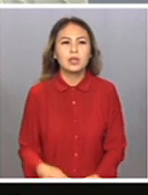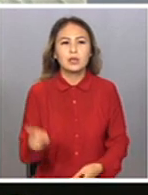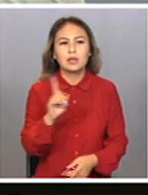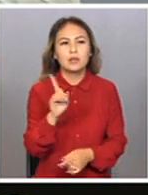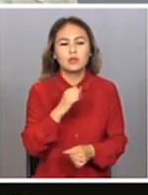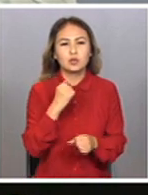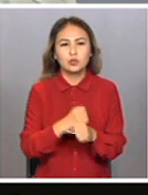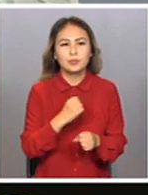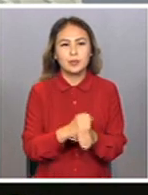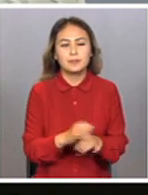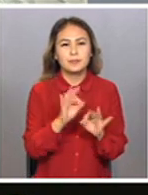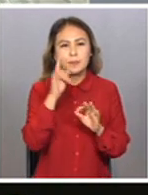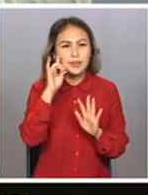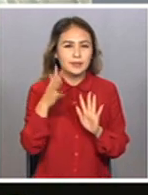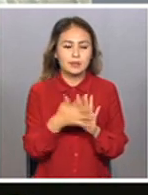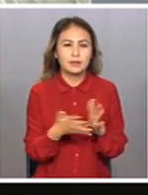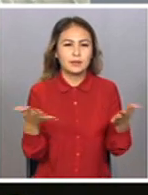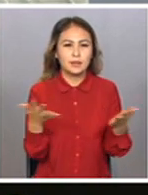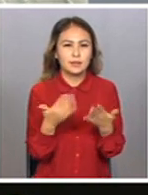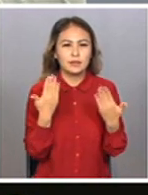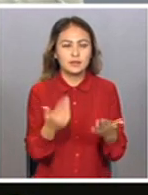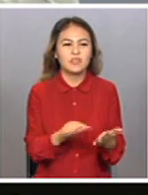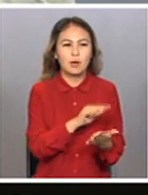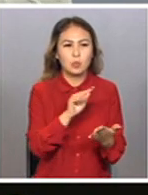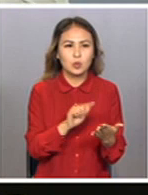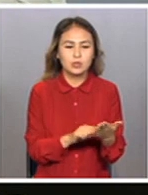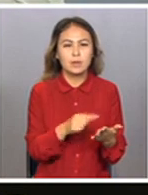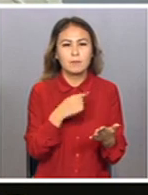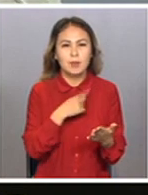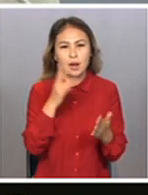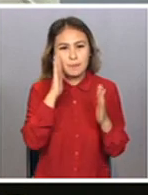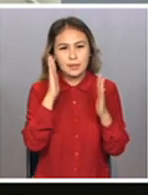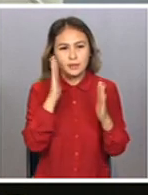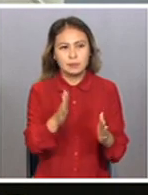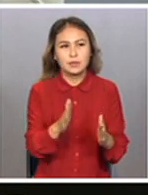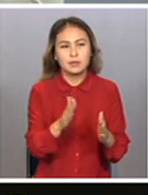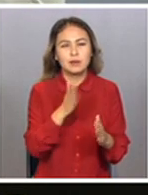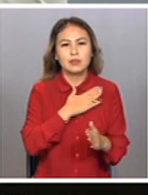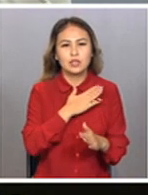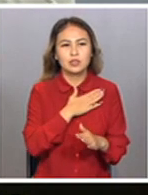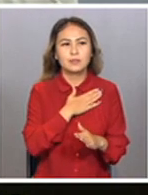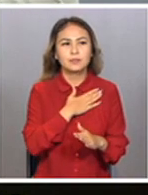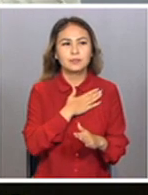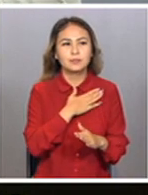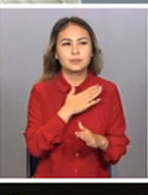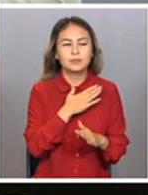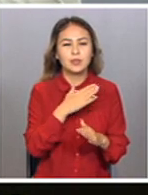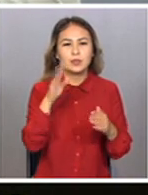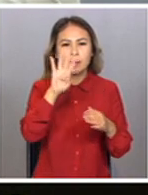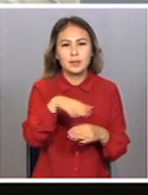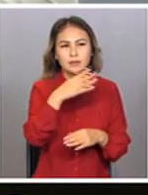чтобы понять, какие это вопросы, мы обратимся к нашей